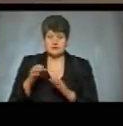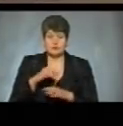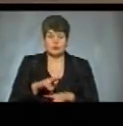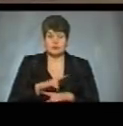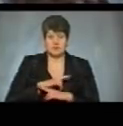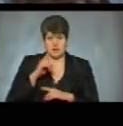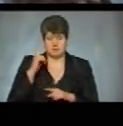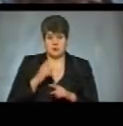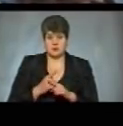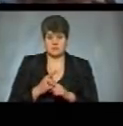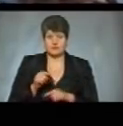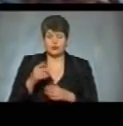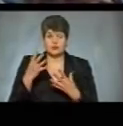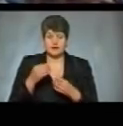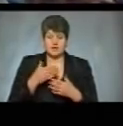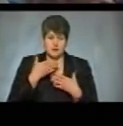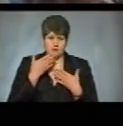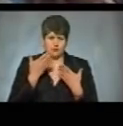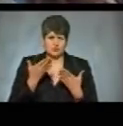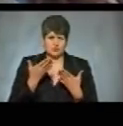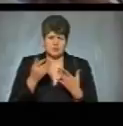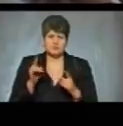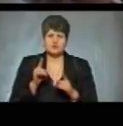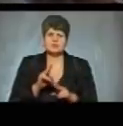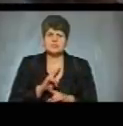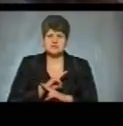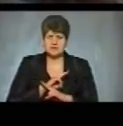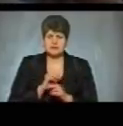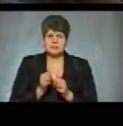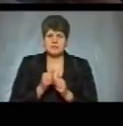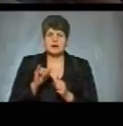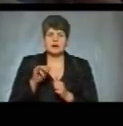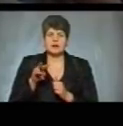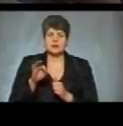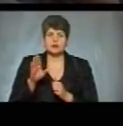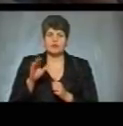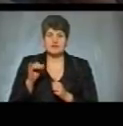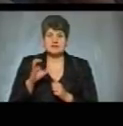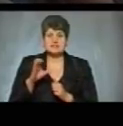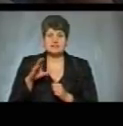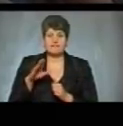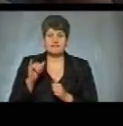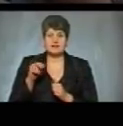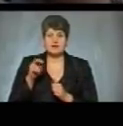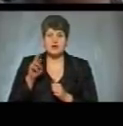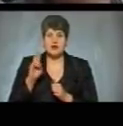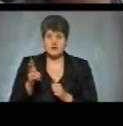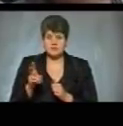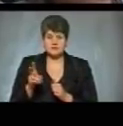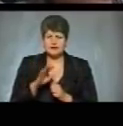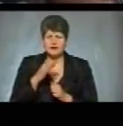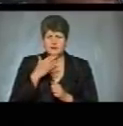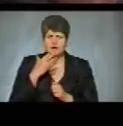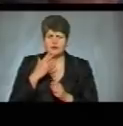смерть брата. В той день я прочитав, що загинув під Іловайськом Світляк. Не так багато таких є